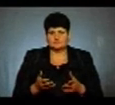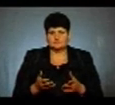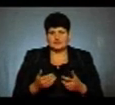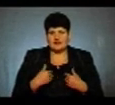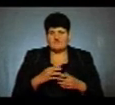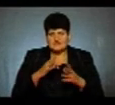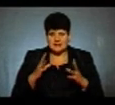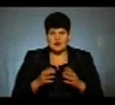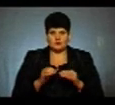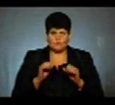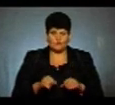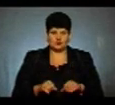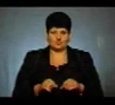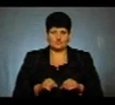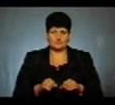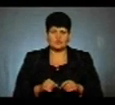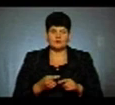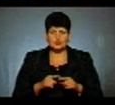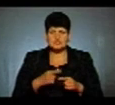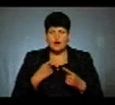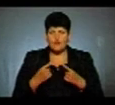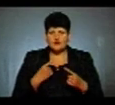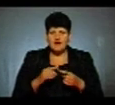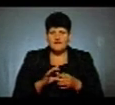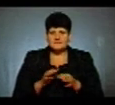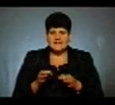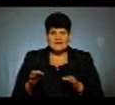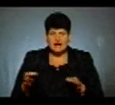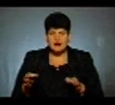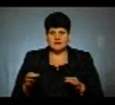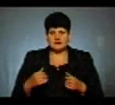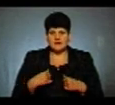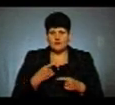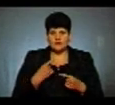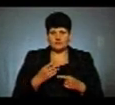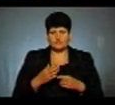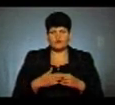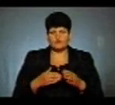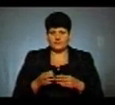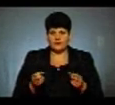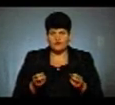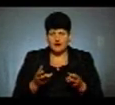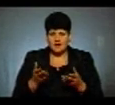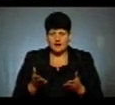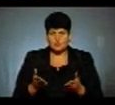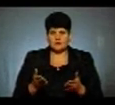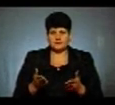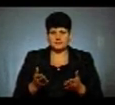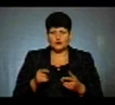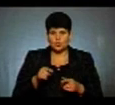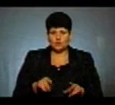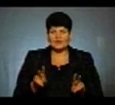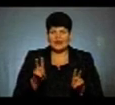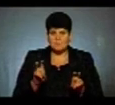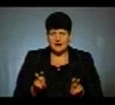я в загальному можу вам про ці речі говорити, а в деталях, то я скажу фахово вам про ту